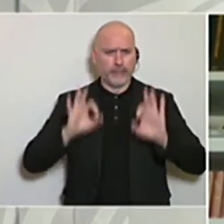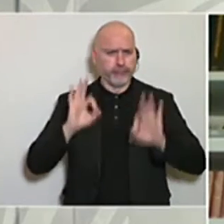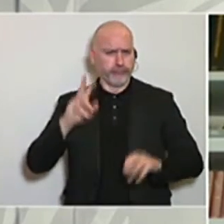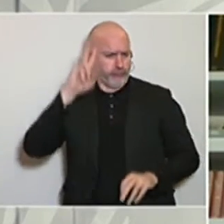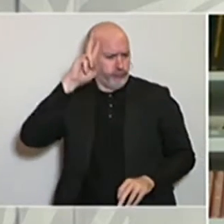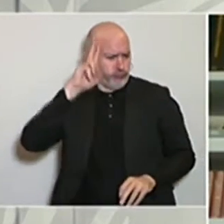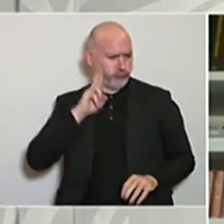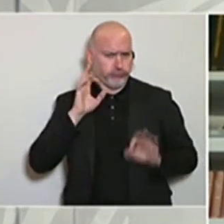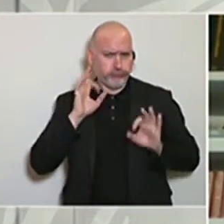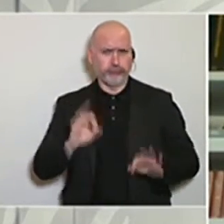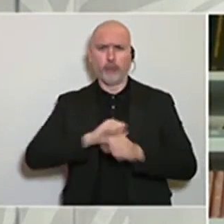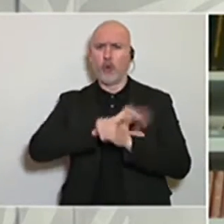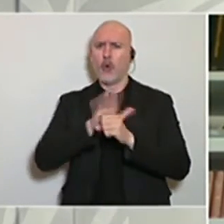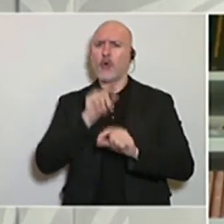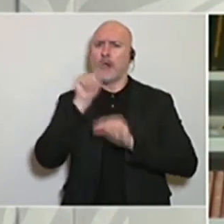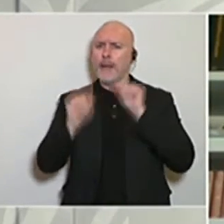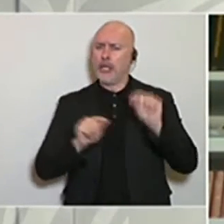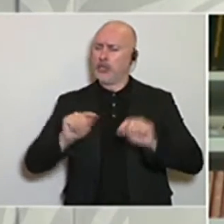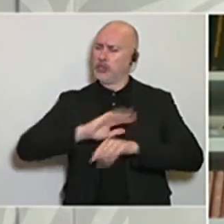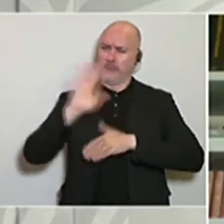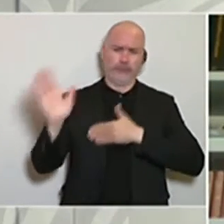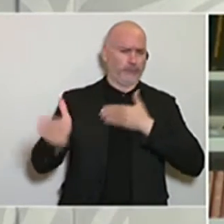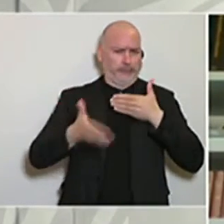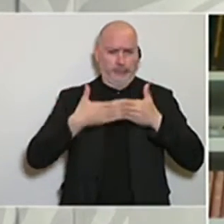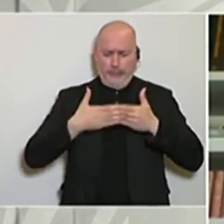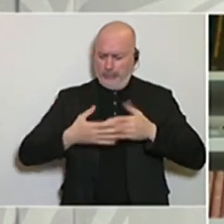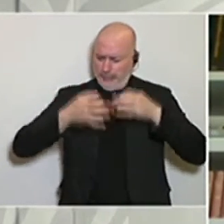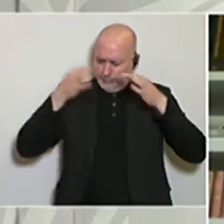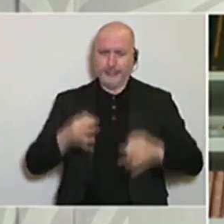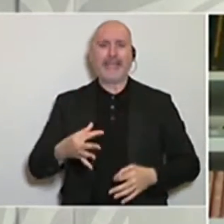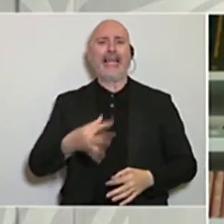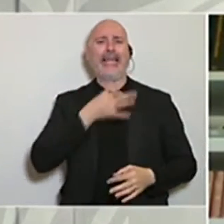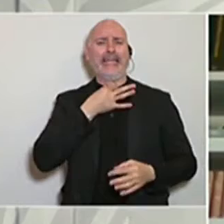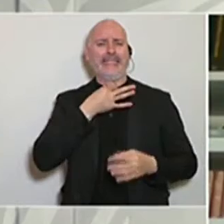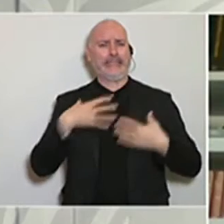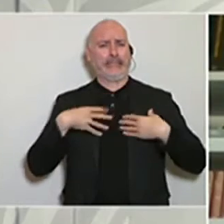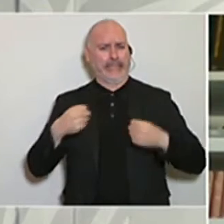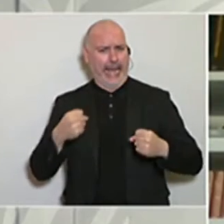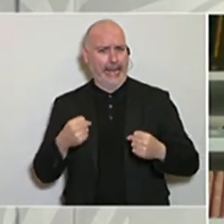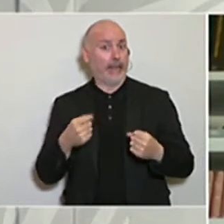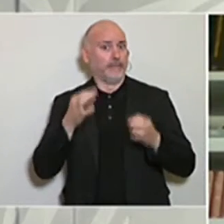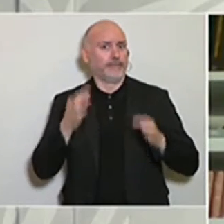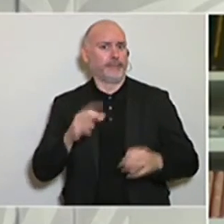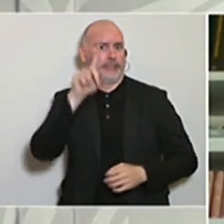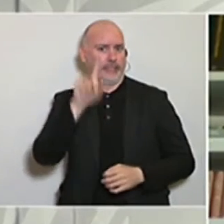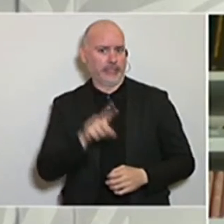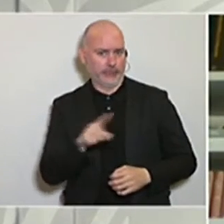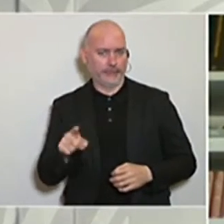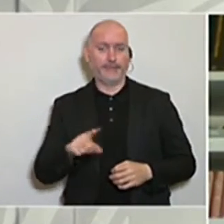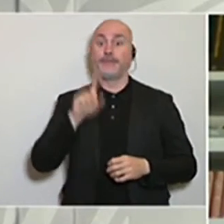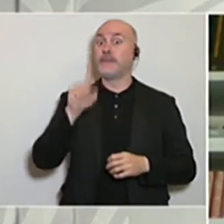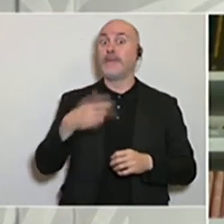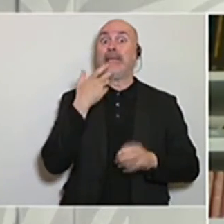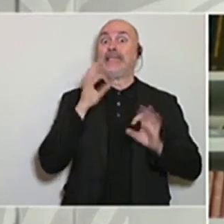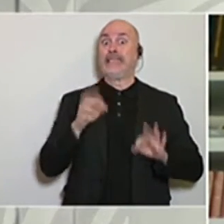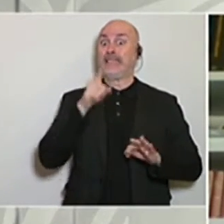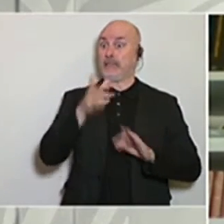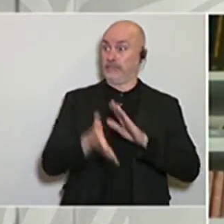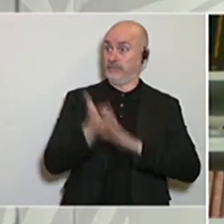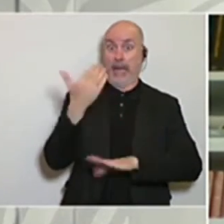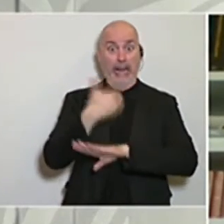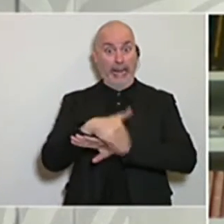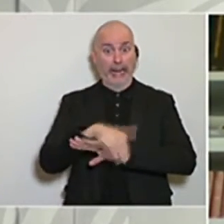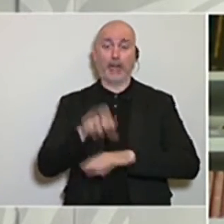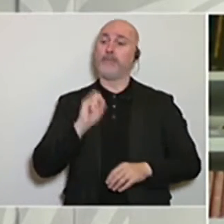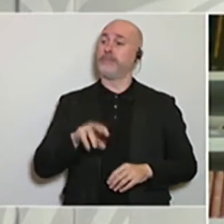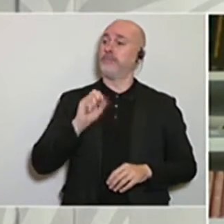tot acabat? Està finiquitat la crisi sanitària? I també, per altra banda, li dic que si vostè surt al carrer i circula en aquests moments a